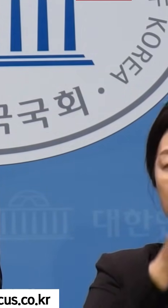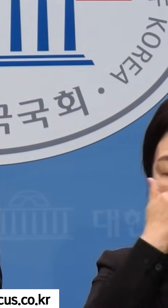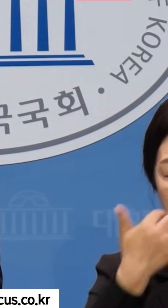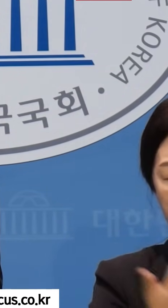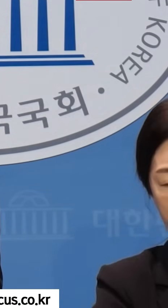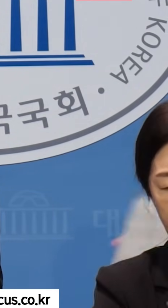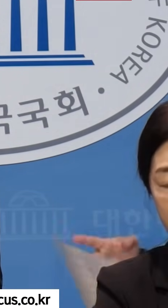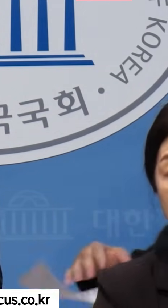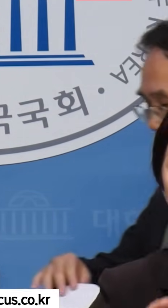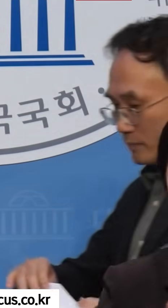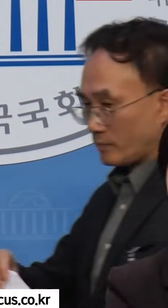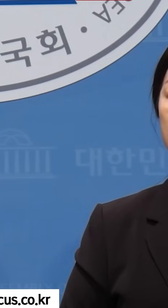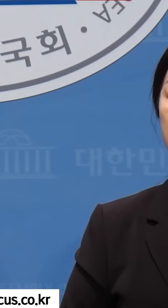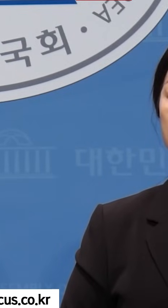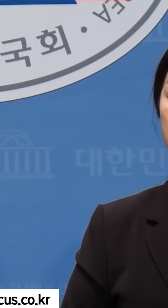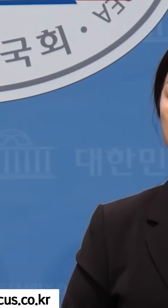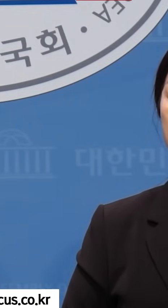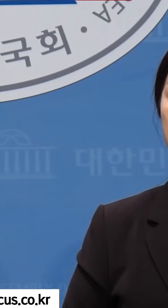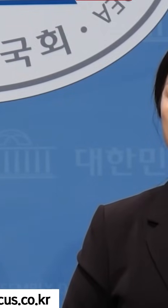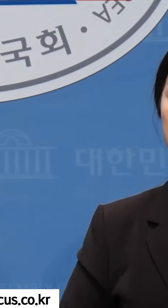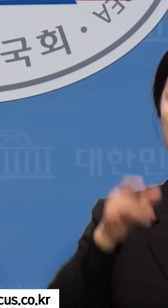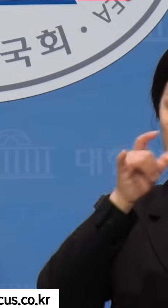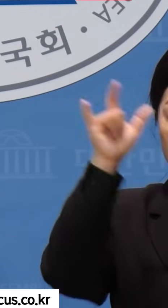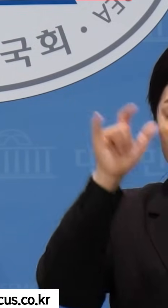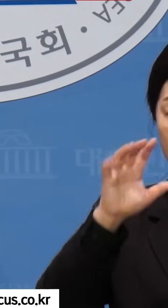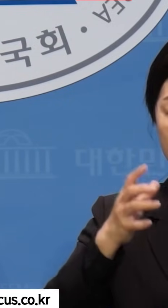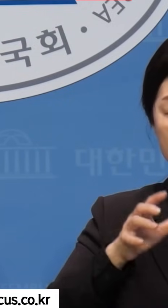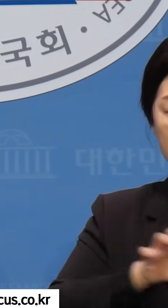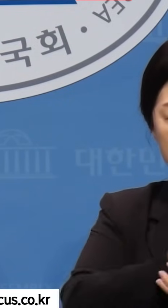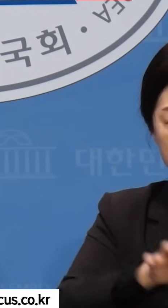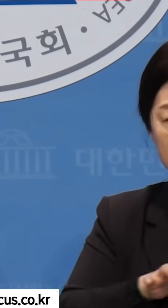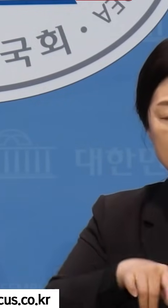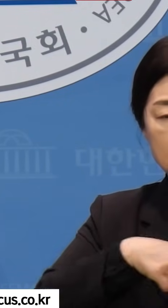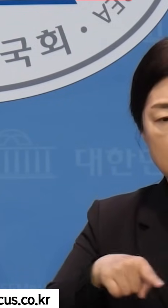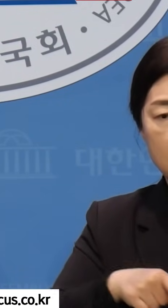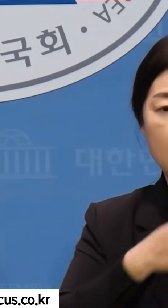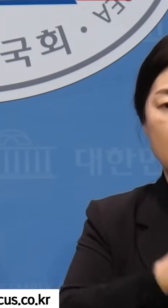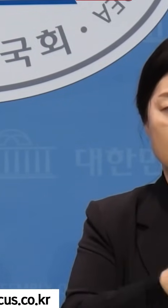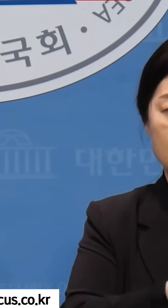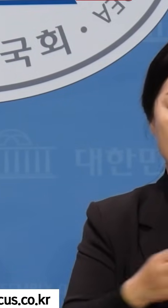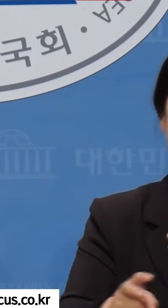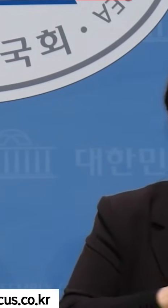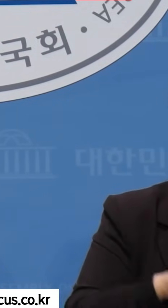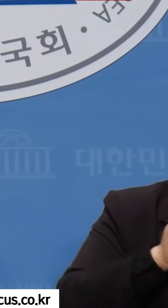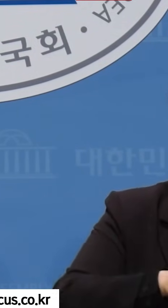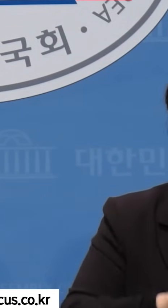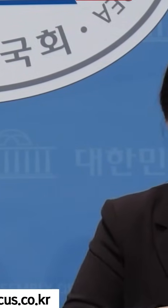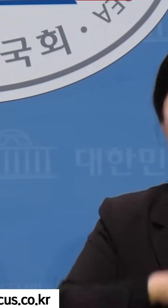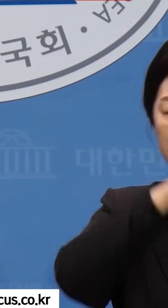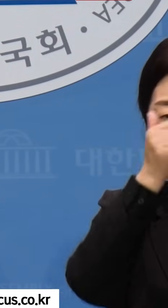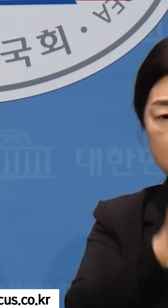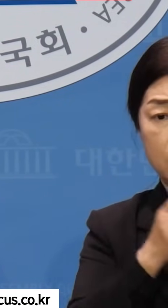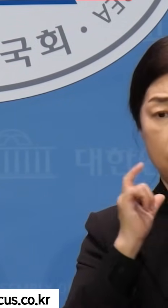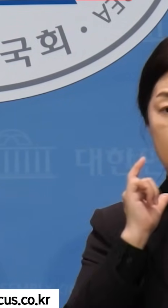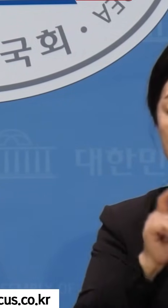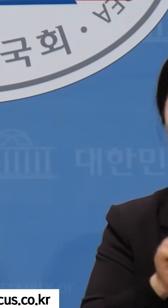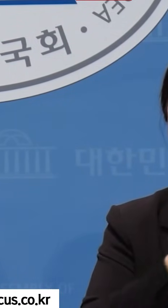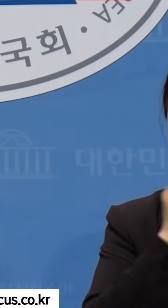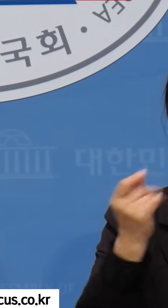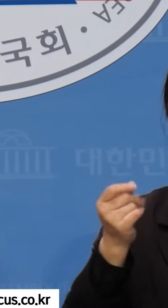수를 쓰고 있는 것이다. 최순실의 국정농단 행위와 불법에 대한 단죄는 너무나 당연한